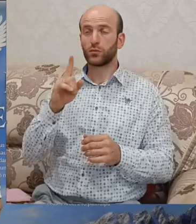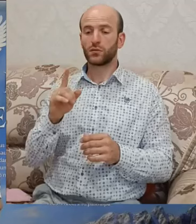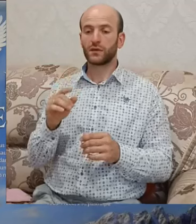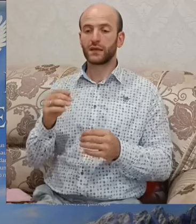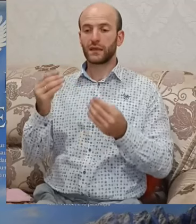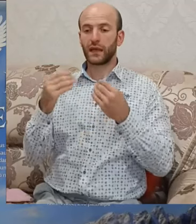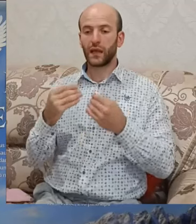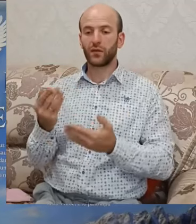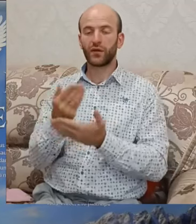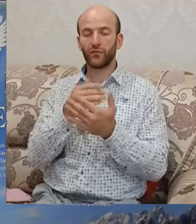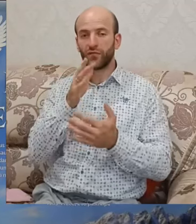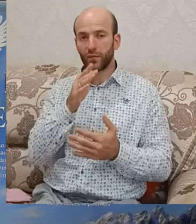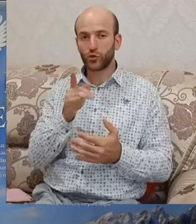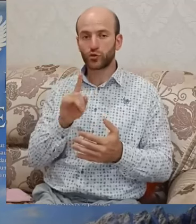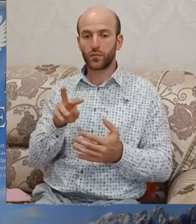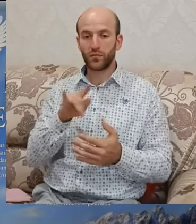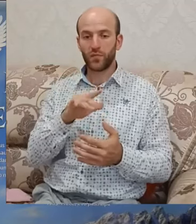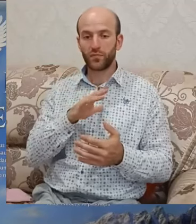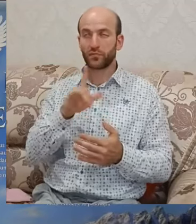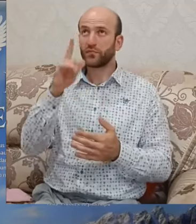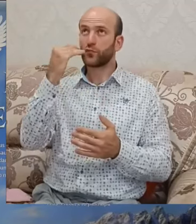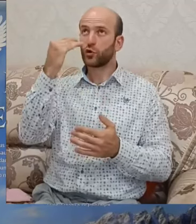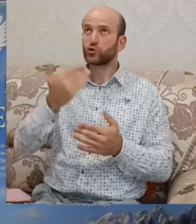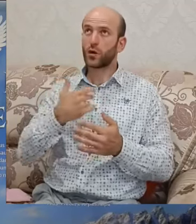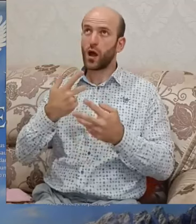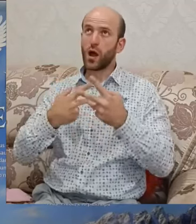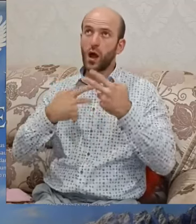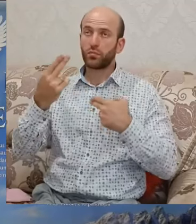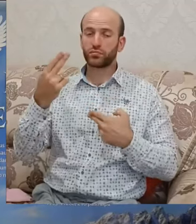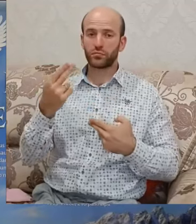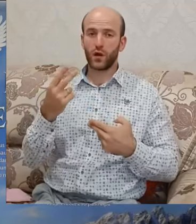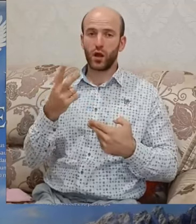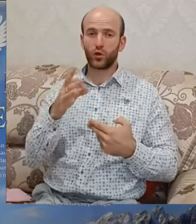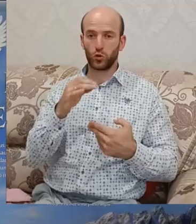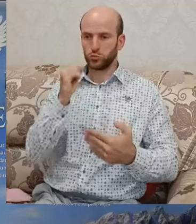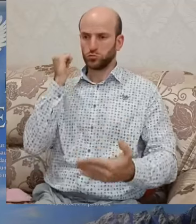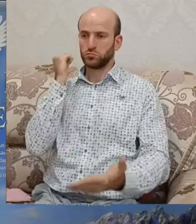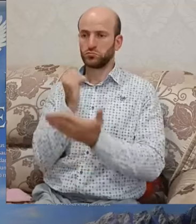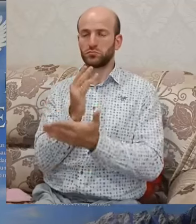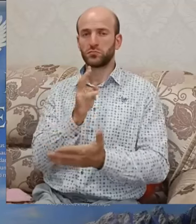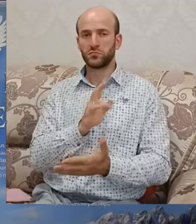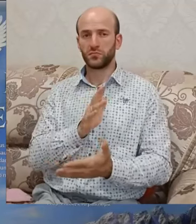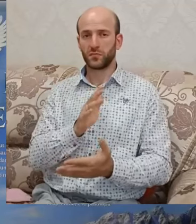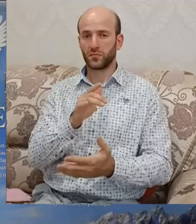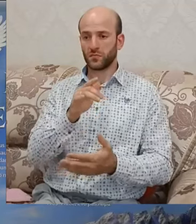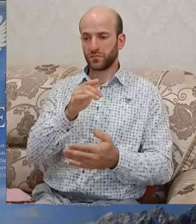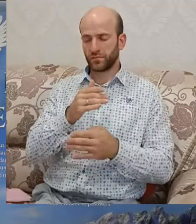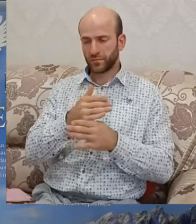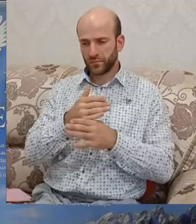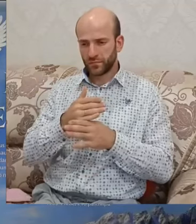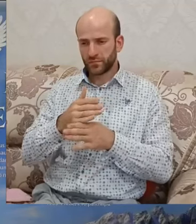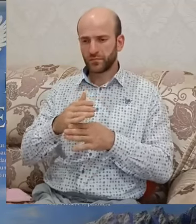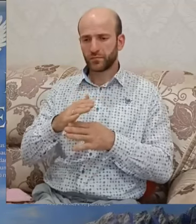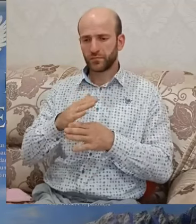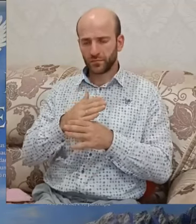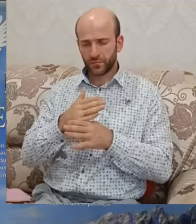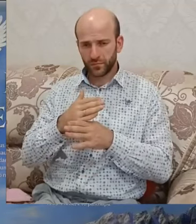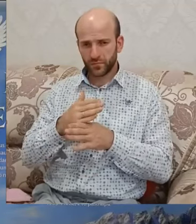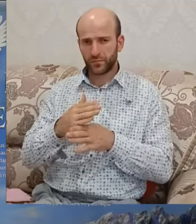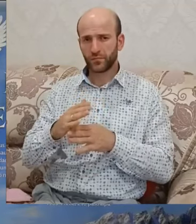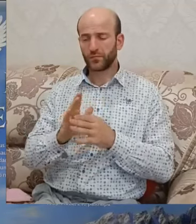как он. Ir tai yra procesas. И это процесс. Per kurį mes visi einame. Через который все мы проходим. Ir aš